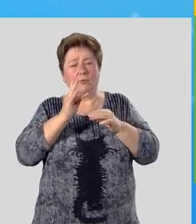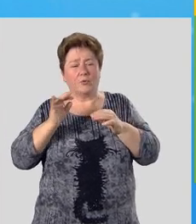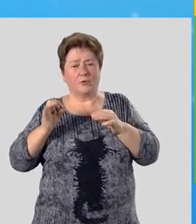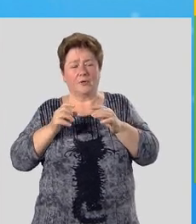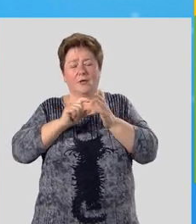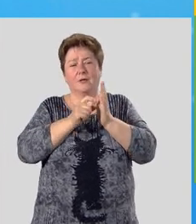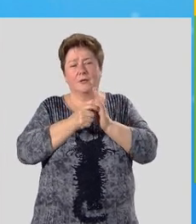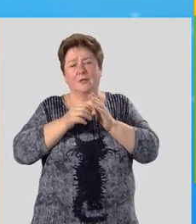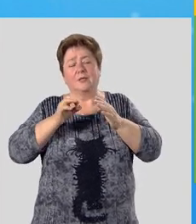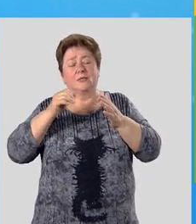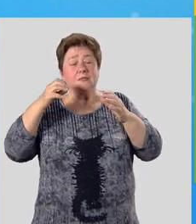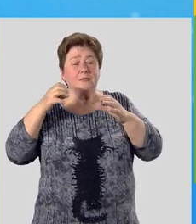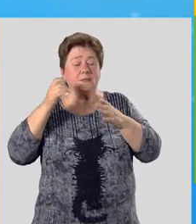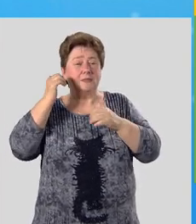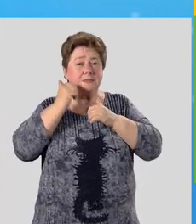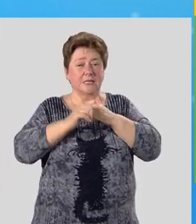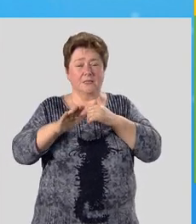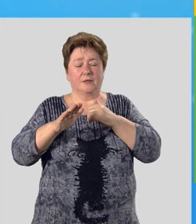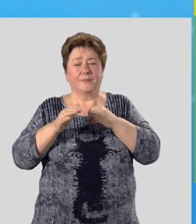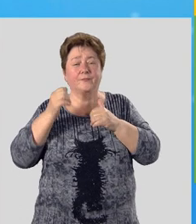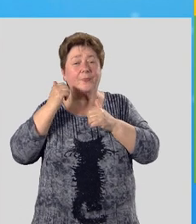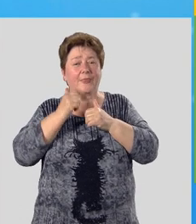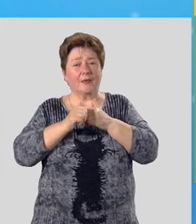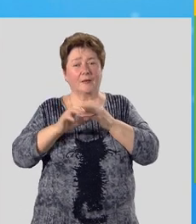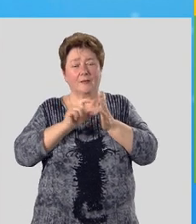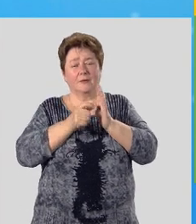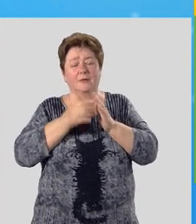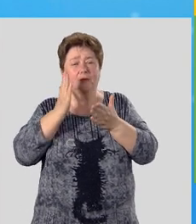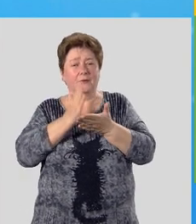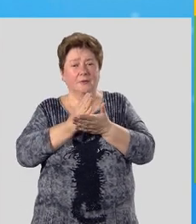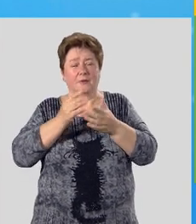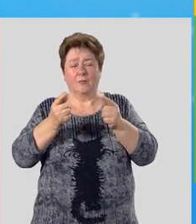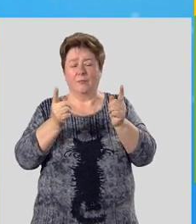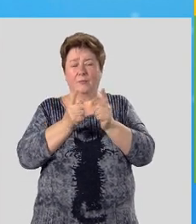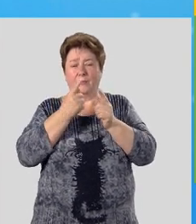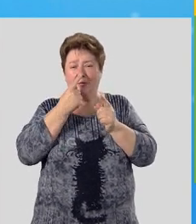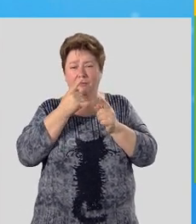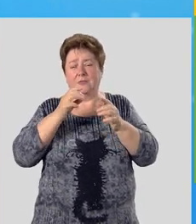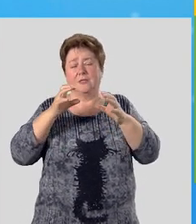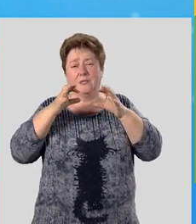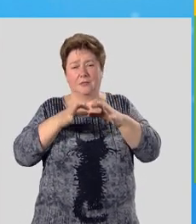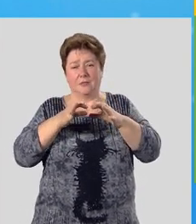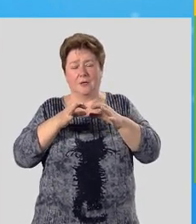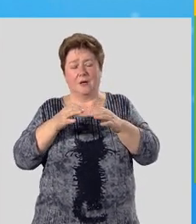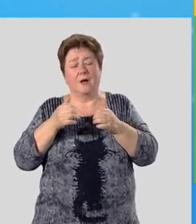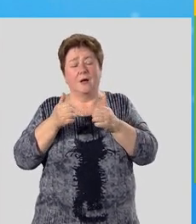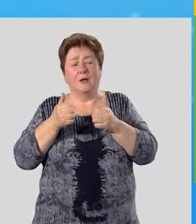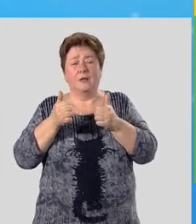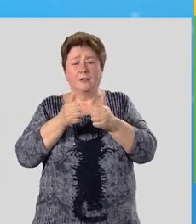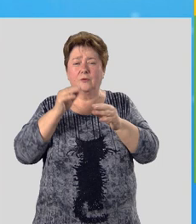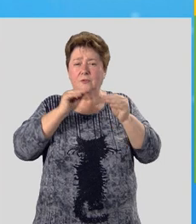например, клеточный центр. Клеточный центр обычно располагается вблизи ядра и состоит из